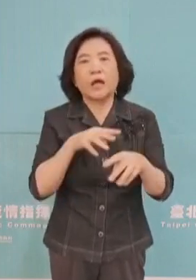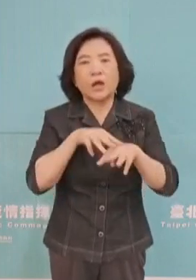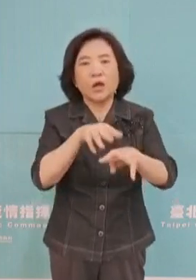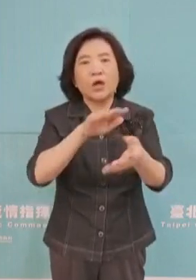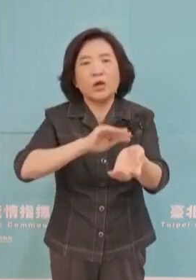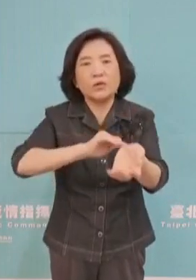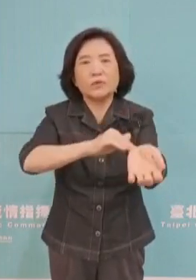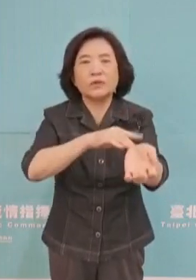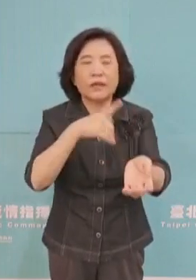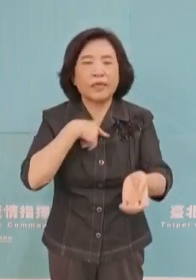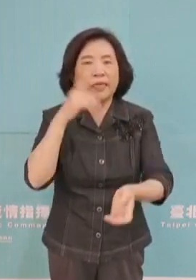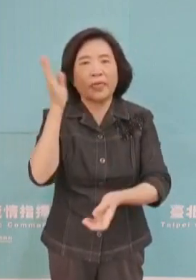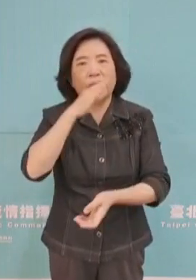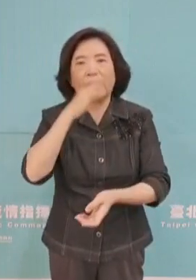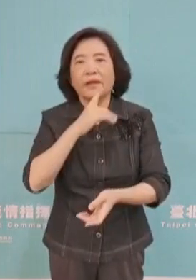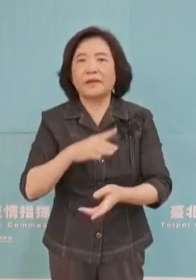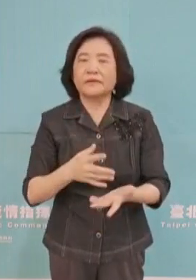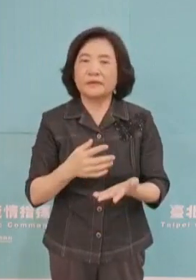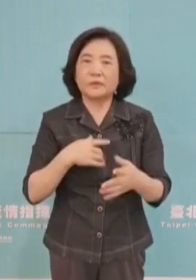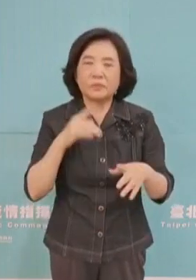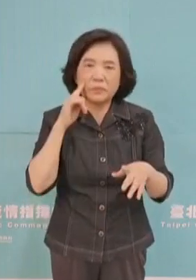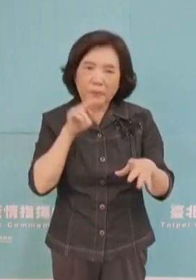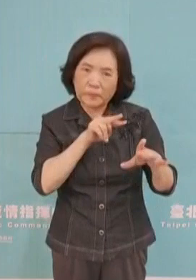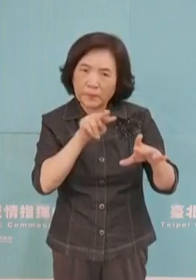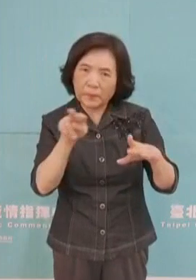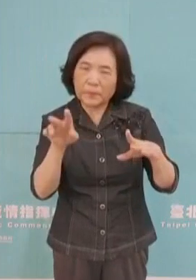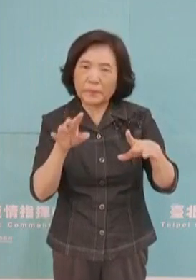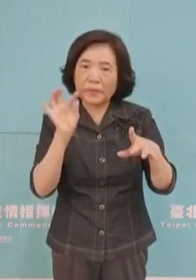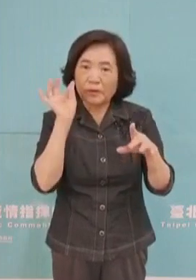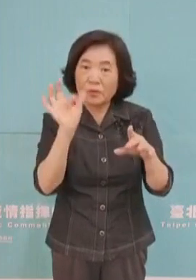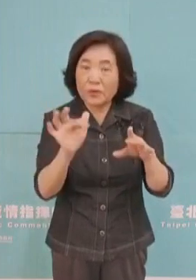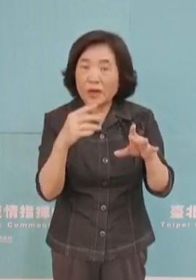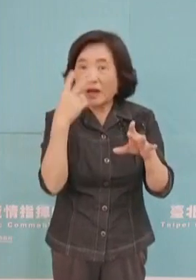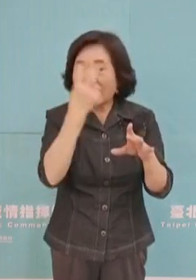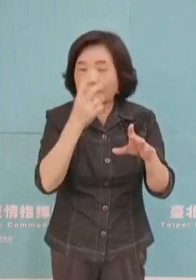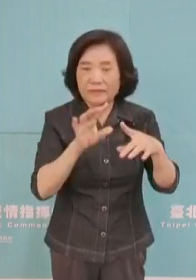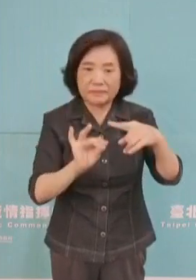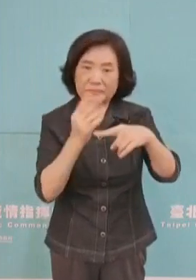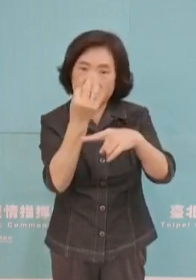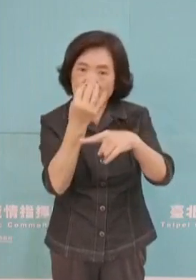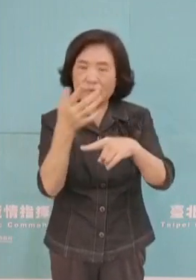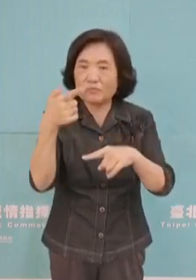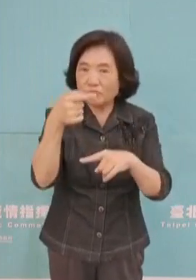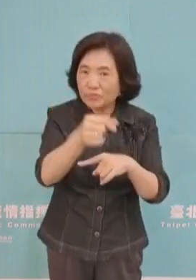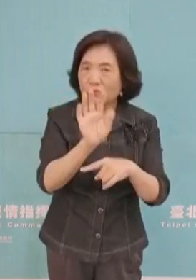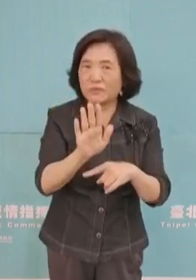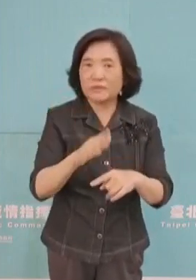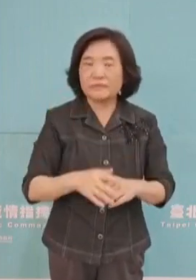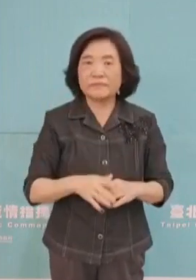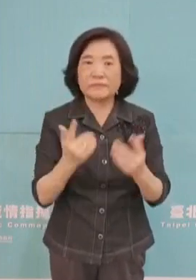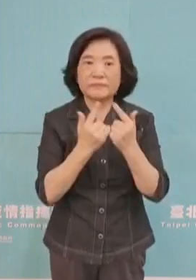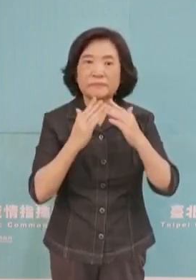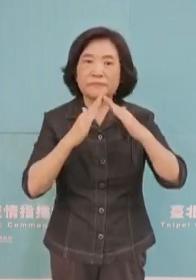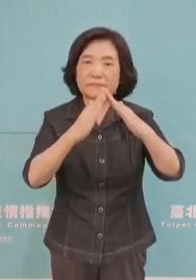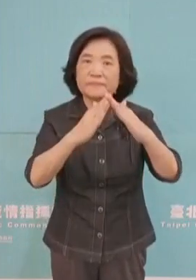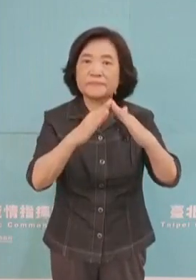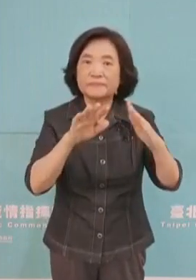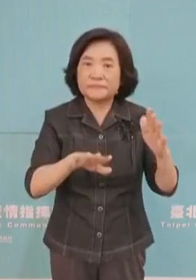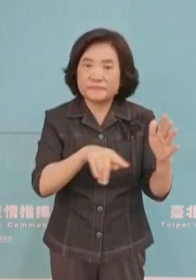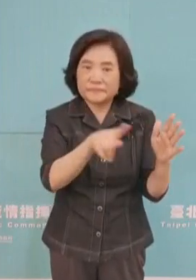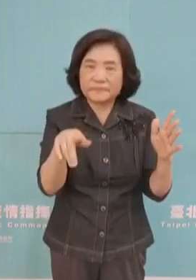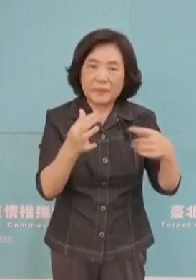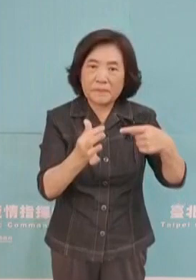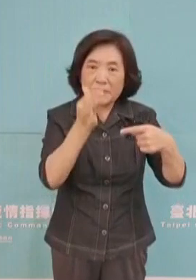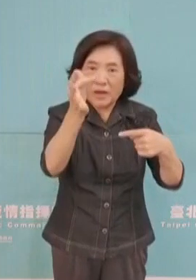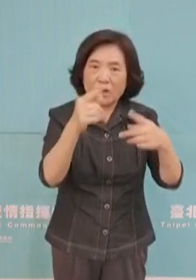所以不过我看那个快筛的百分比哦，也是慢慢在下降。所以总的来讲是台北市的确